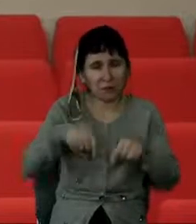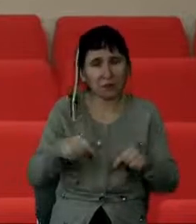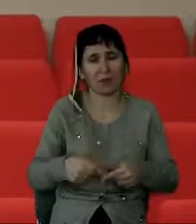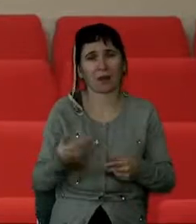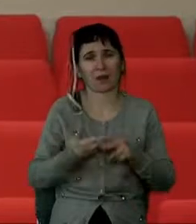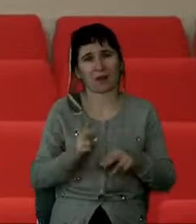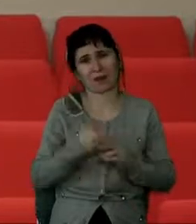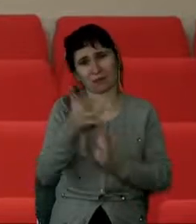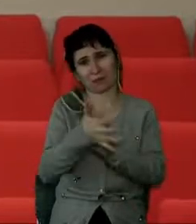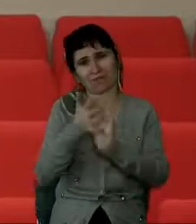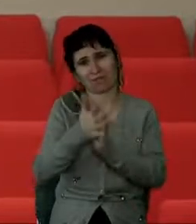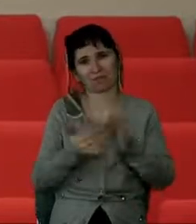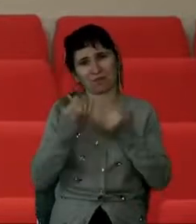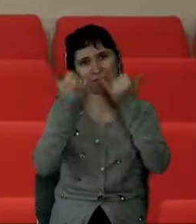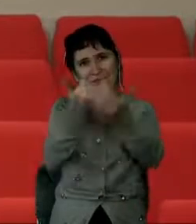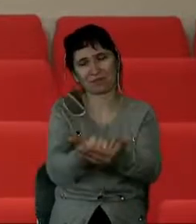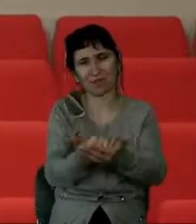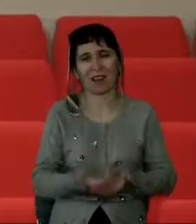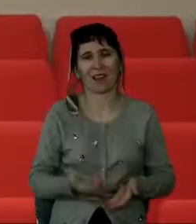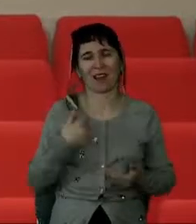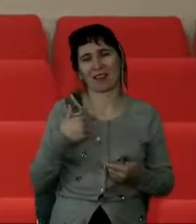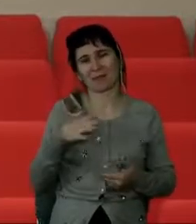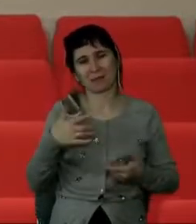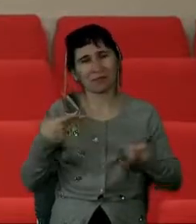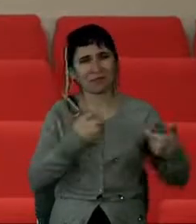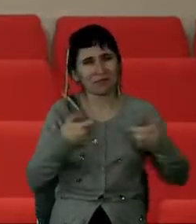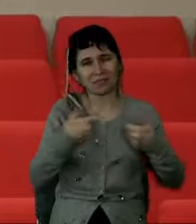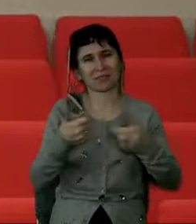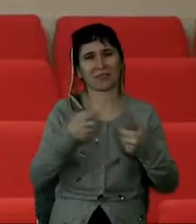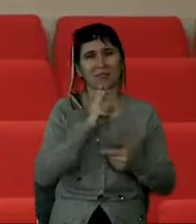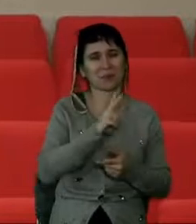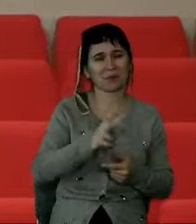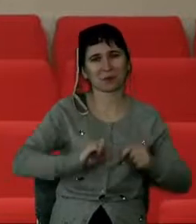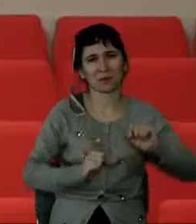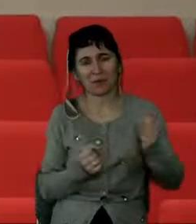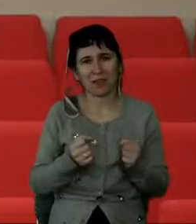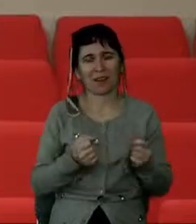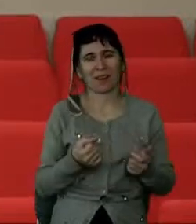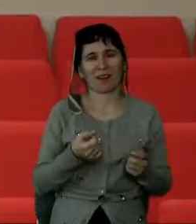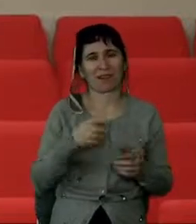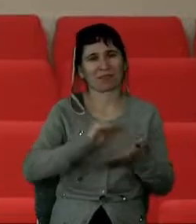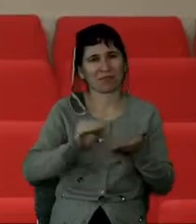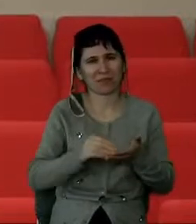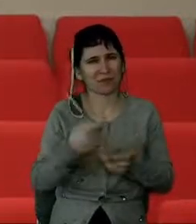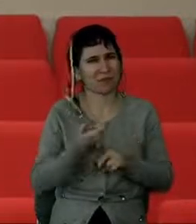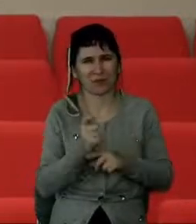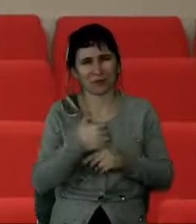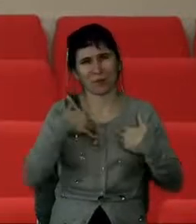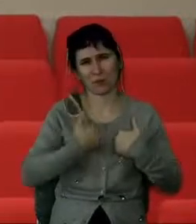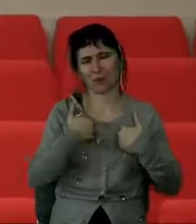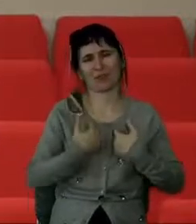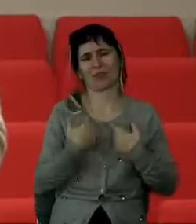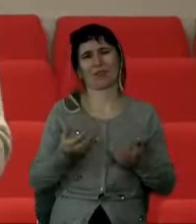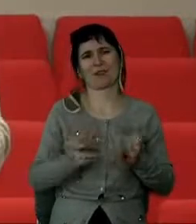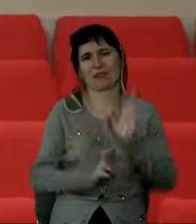хтось, я переписуюся з молоддю і кажуть, ми так заскучали за церкву, і так хочеться вже прийти на кар'єрну. І знаєте,